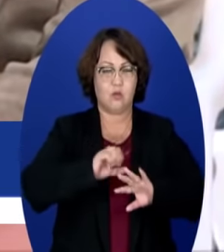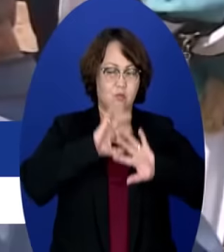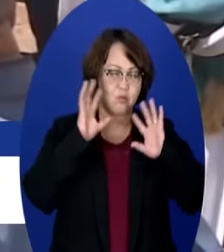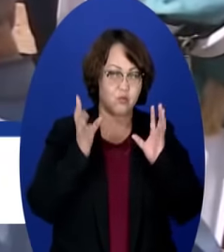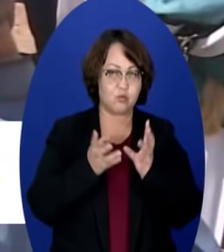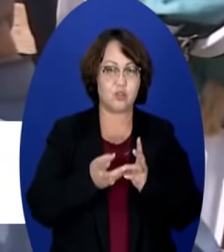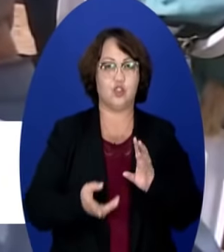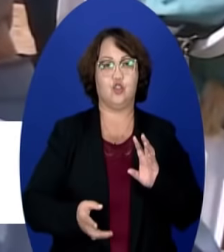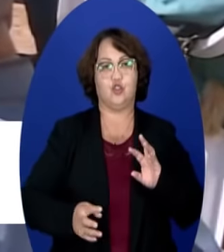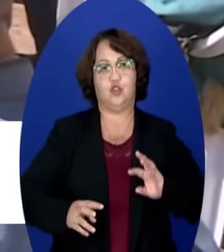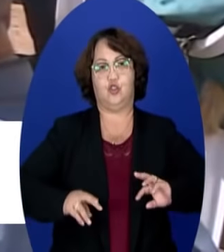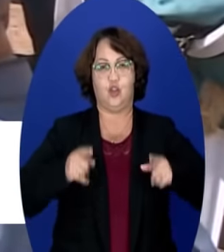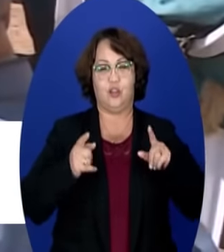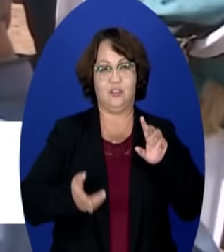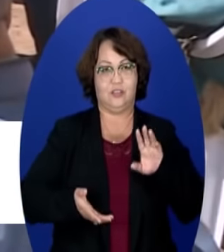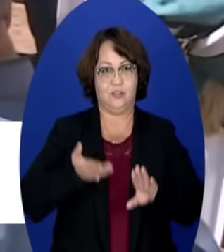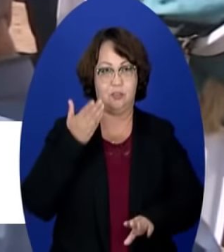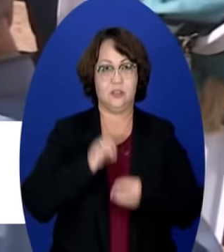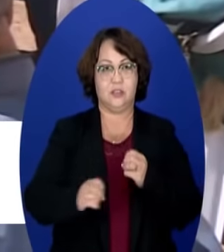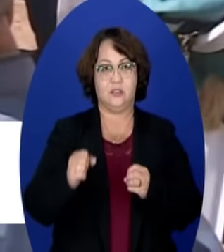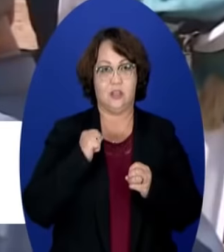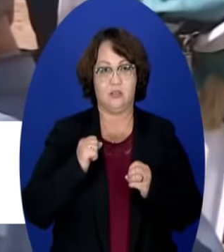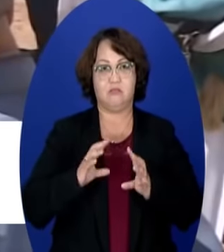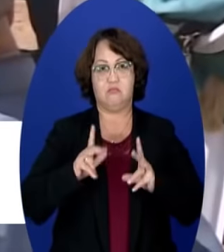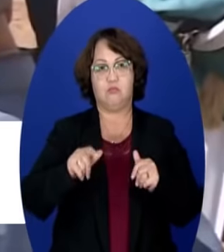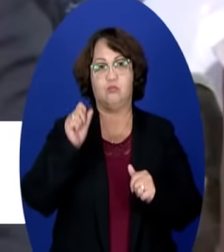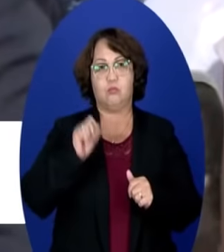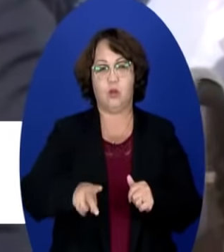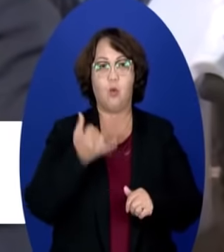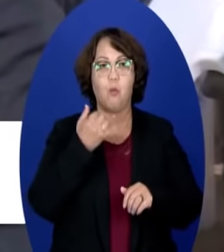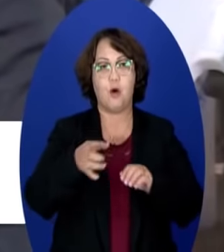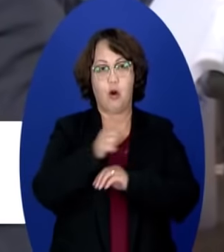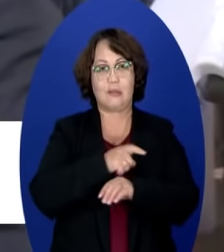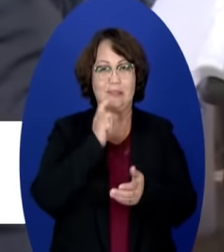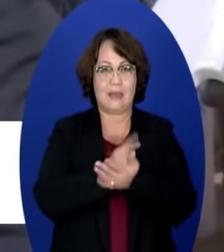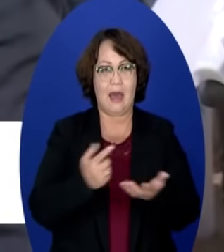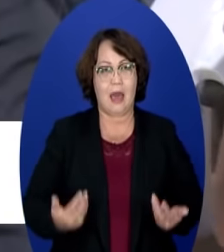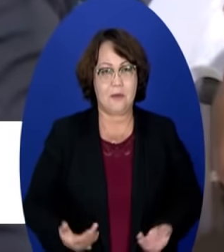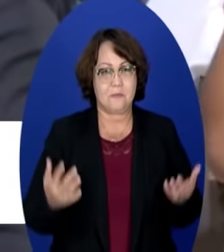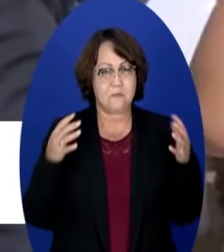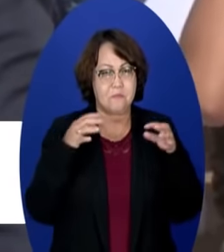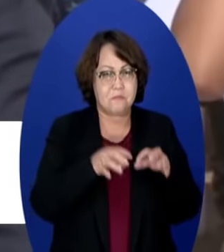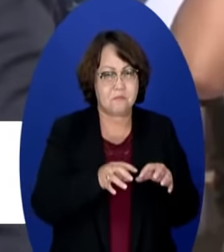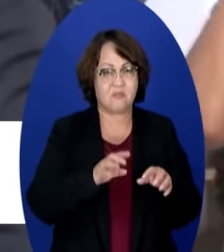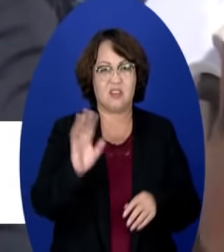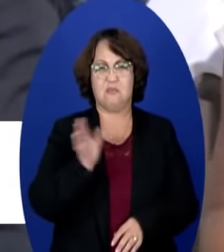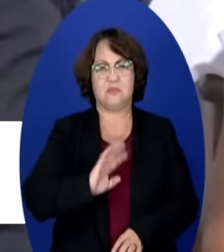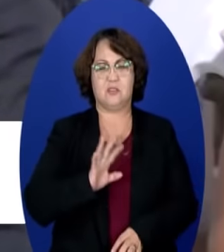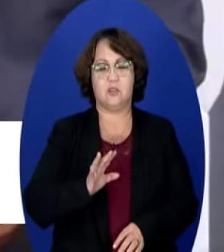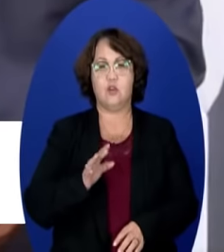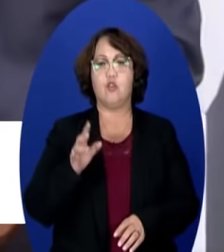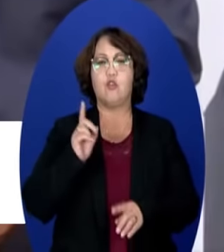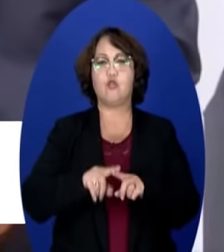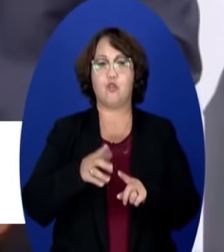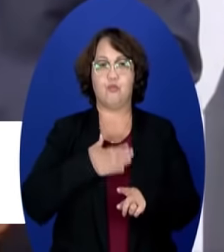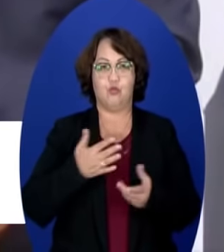юм бол үндсэндээ одоо ч бол заавал одоо Улаанбаатар хотод төвлөрөөд авах биш. Хүн нутагтаа ажлын байртаа сайхан